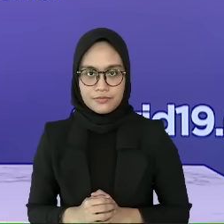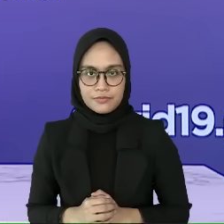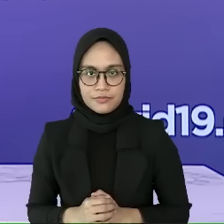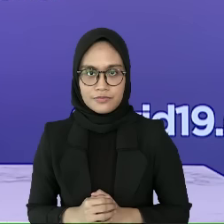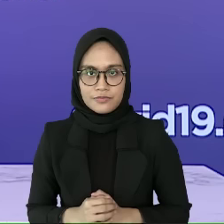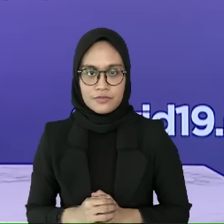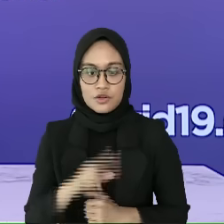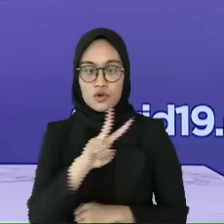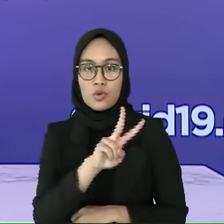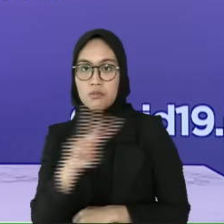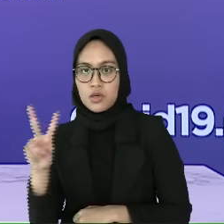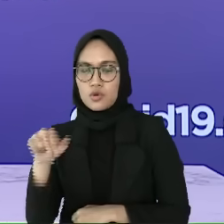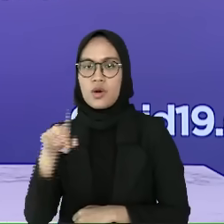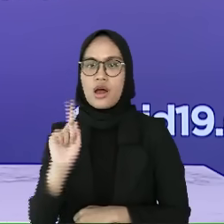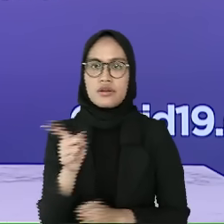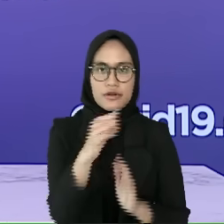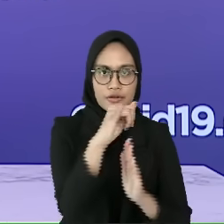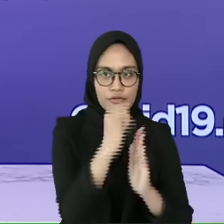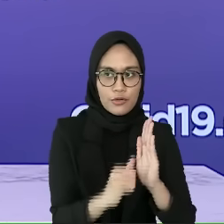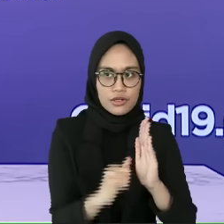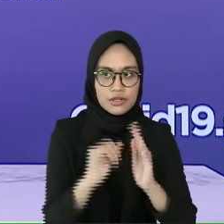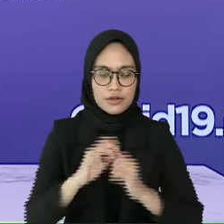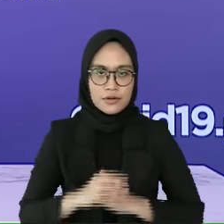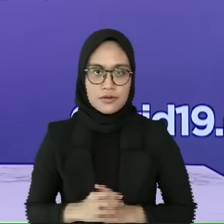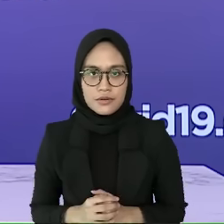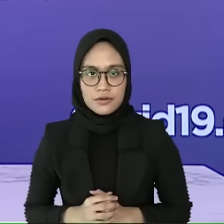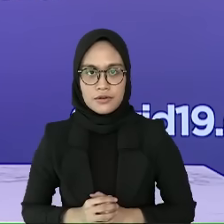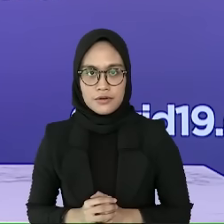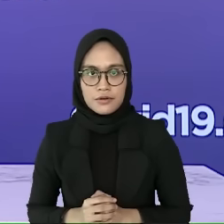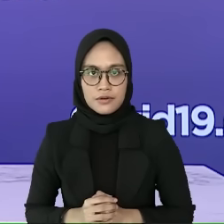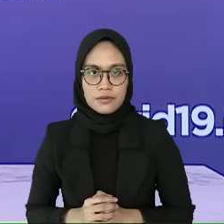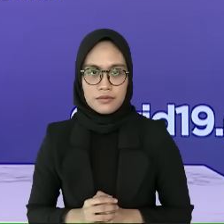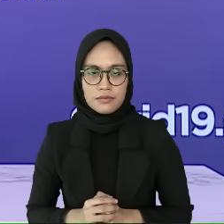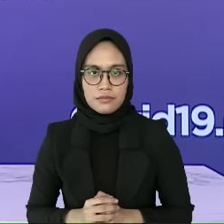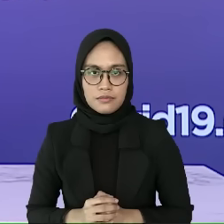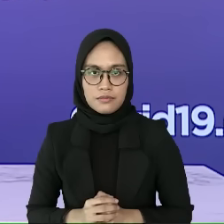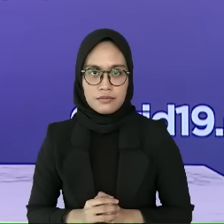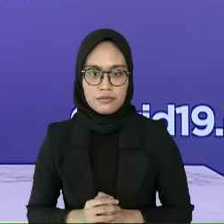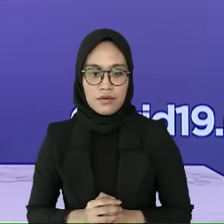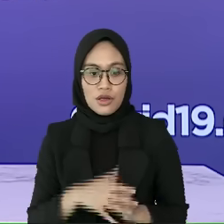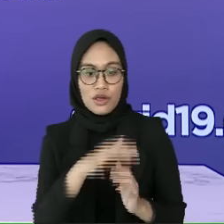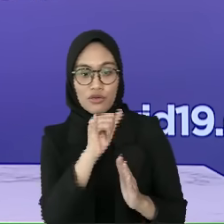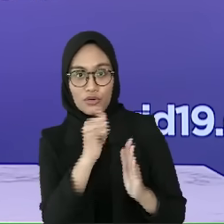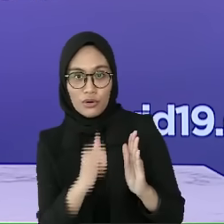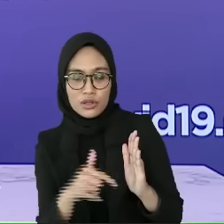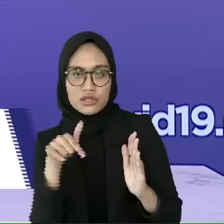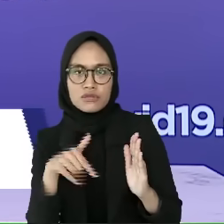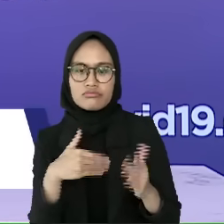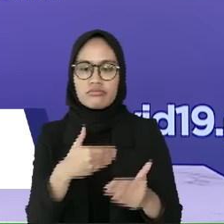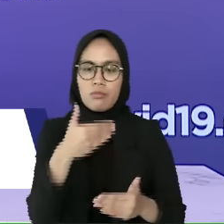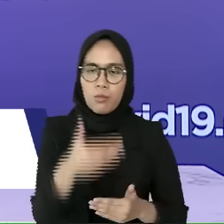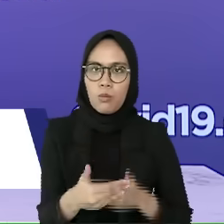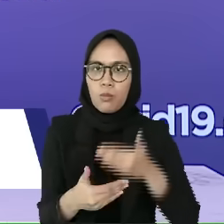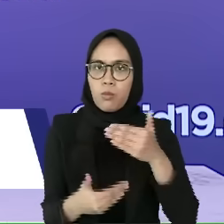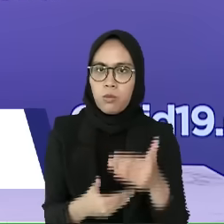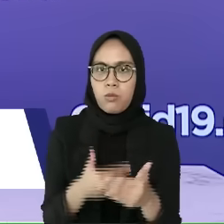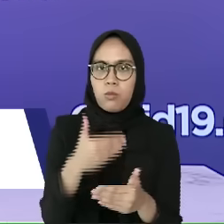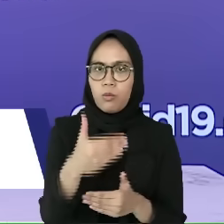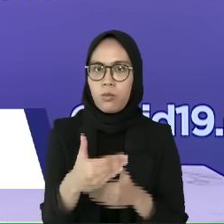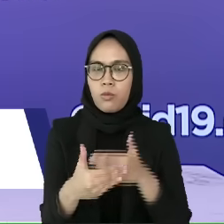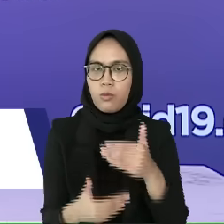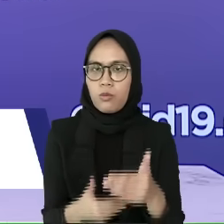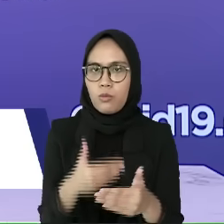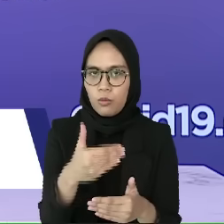setiap 2 minggu. Evaluasi yang dilakukan tidak bersifat drastis dan kedepannya evaluasi